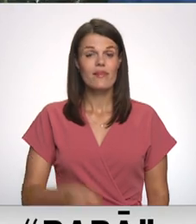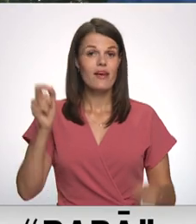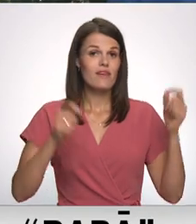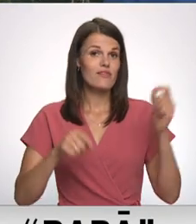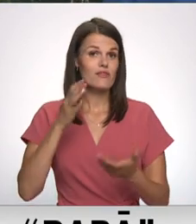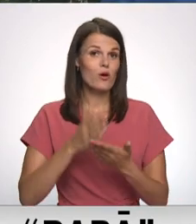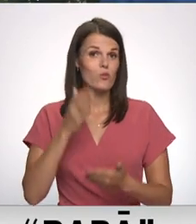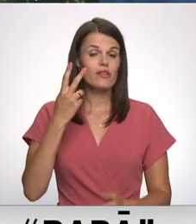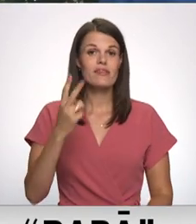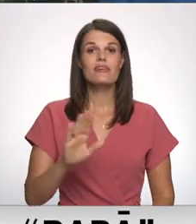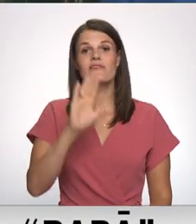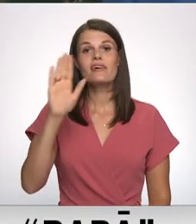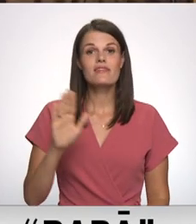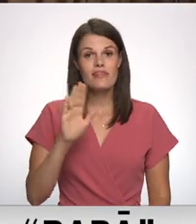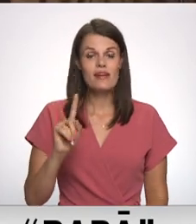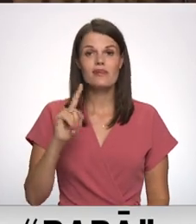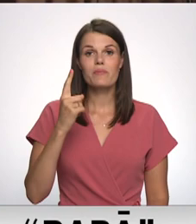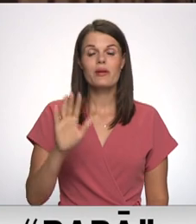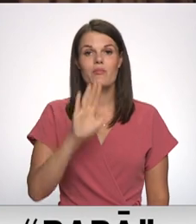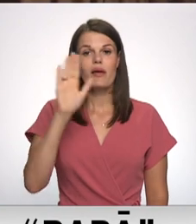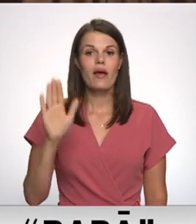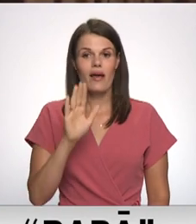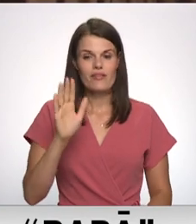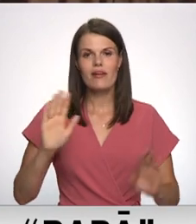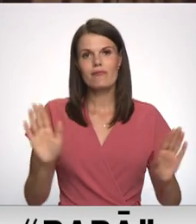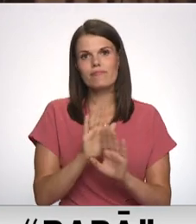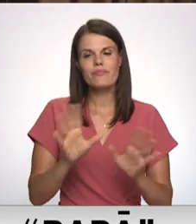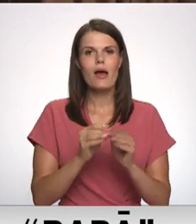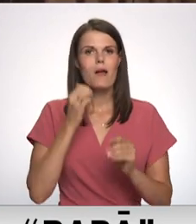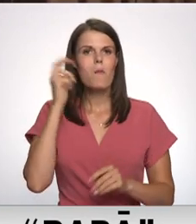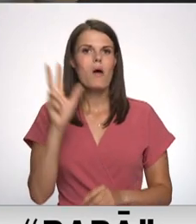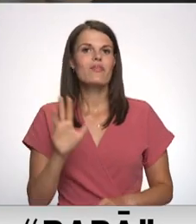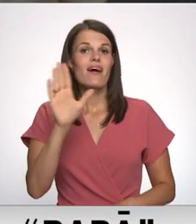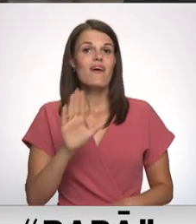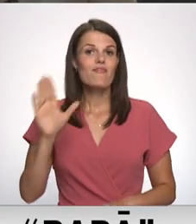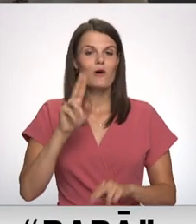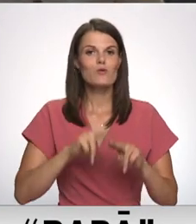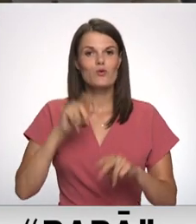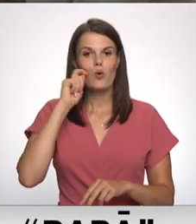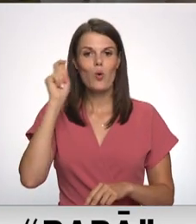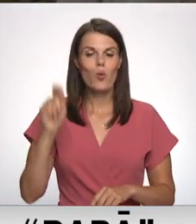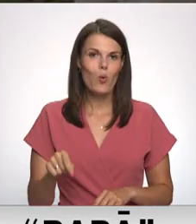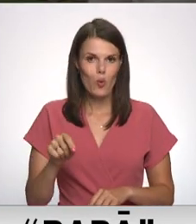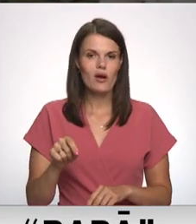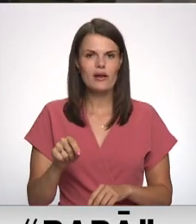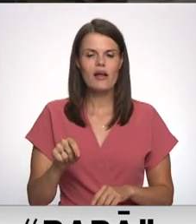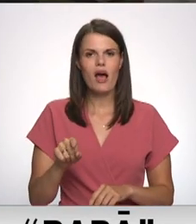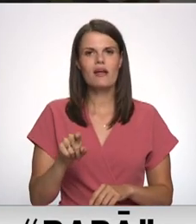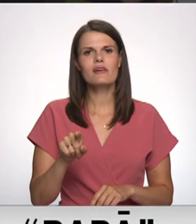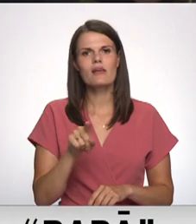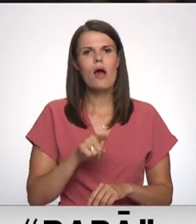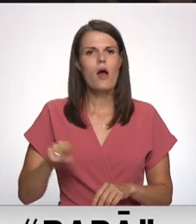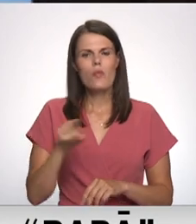Festivāls notiek divas dienas, tā pirmajā dienā aizvadīts simpozijas ar Baltijas valstu un Ukrainas etnomuzikologu un folkloristu lekcijām